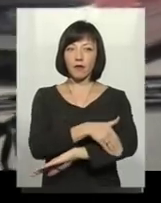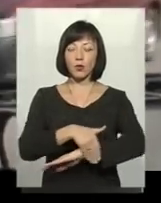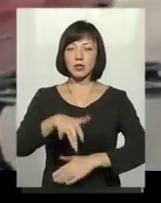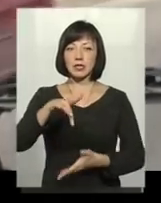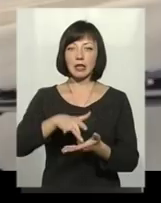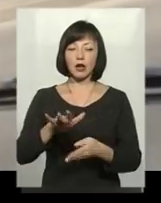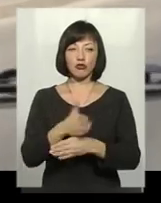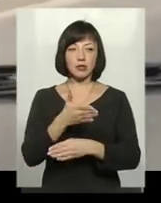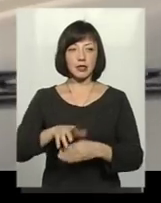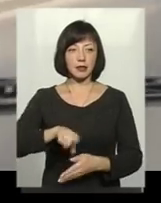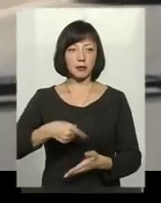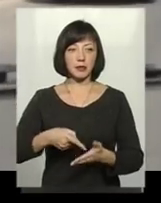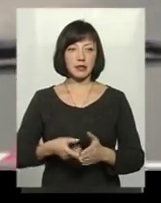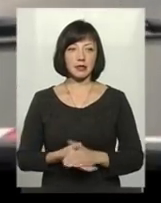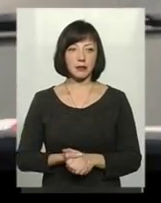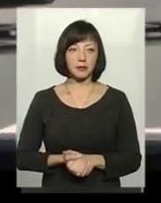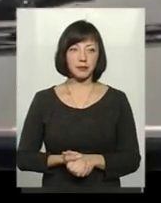центральної частини міста.